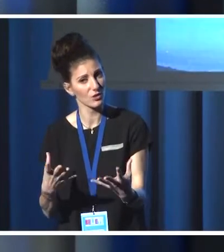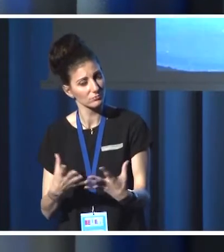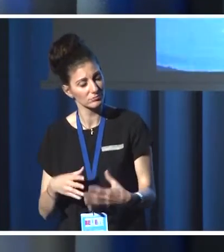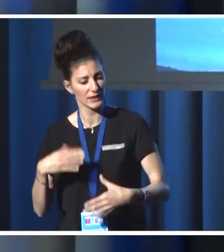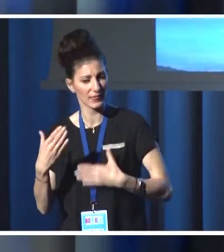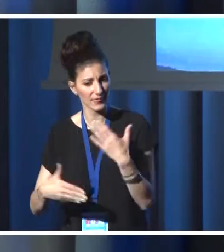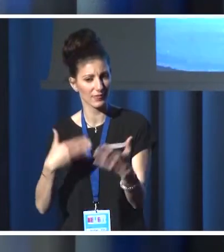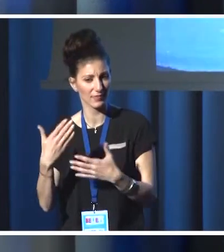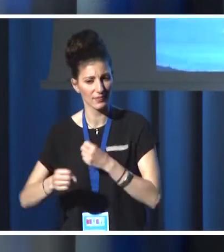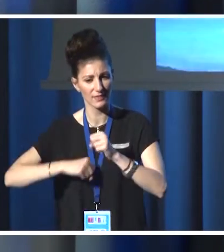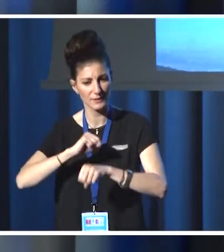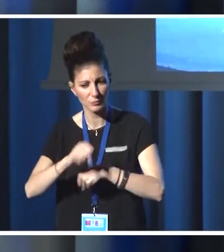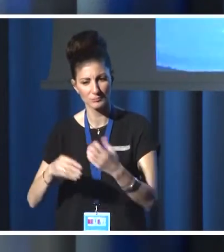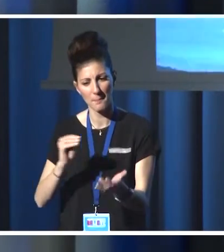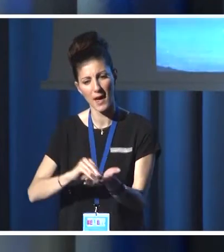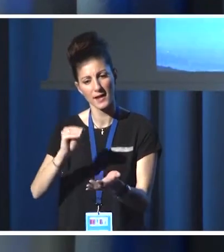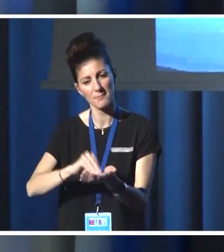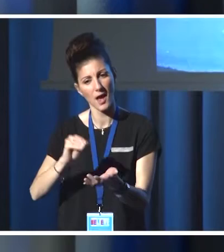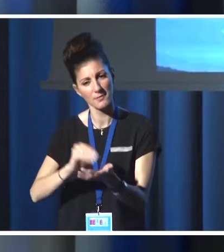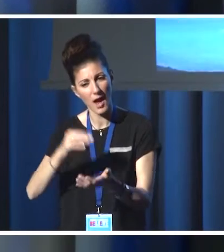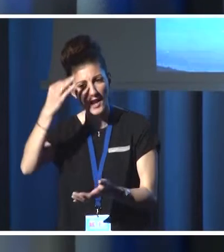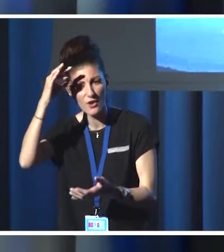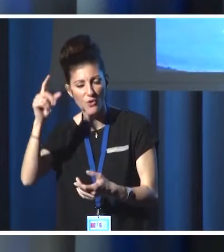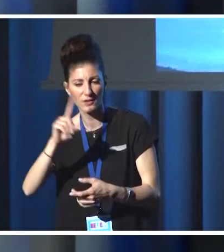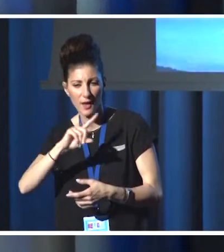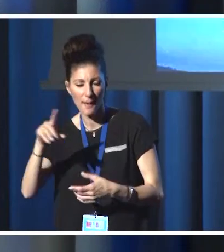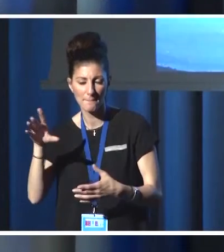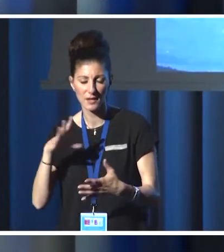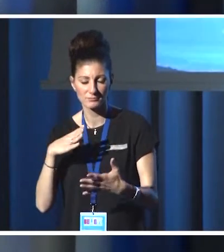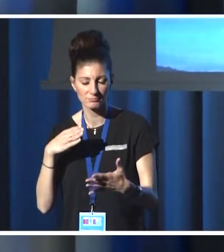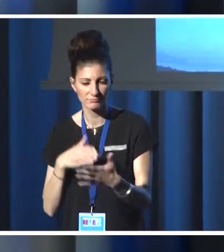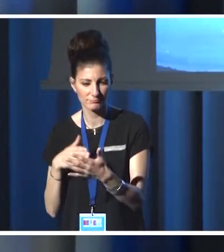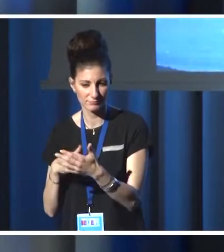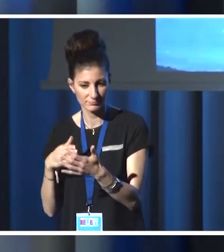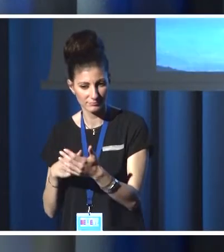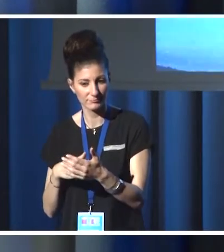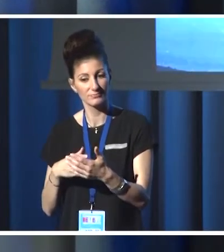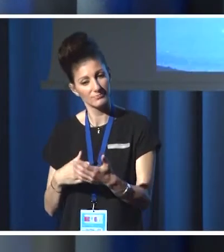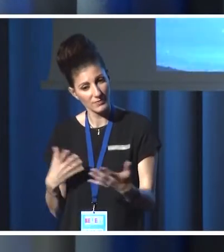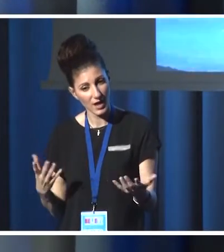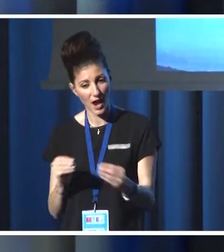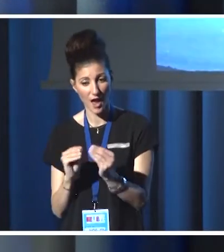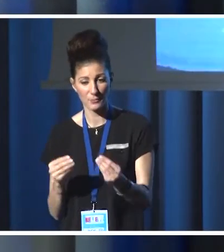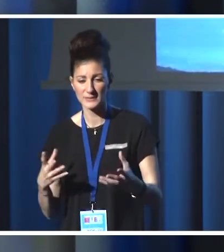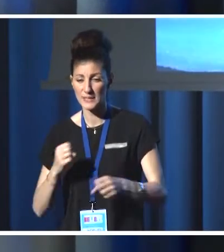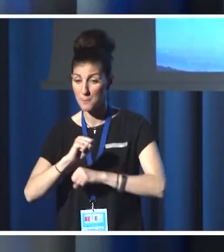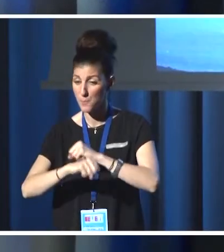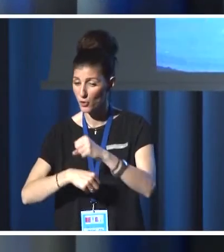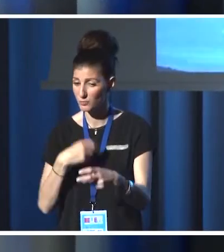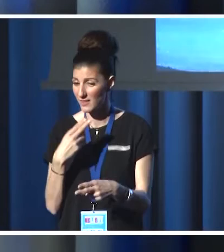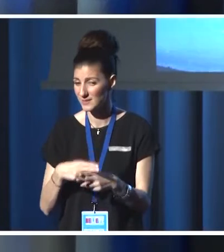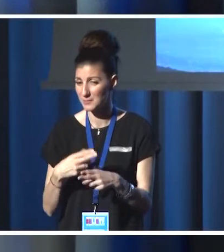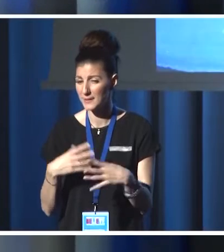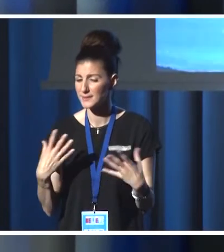να προσπαθούμε και η προσπάθεια σημαίνει κατ επέκτασιν ζωή και